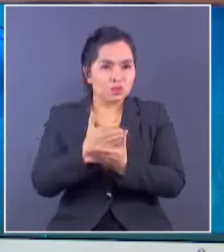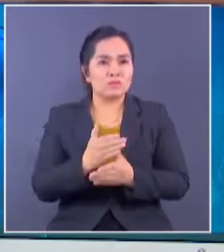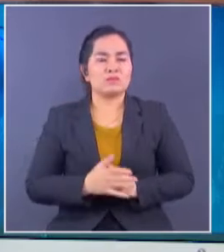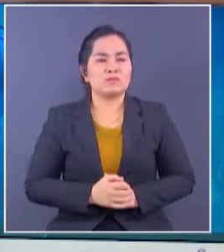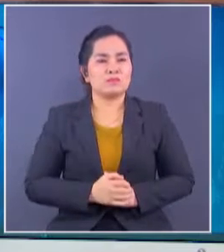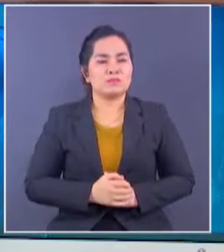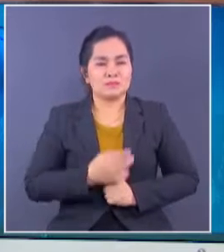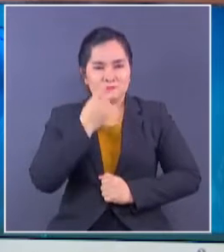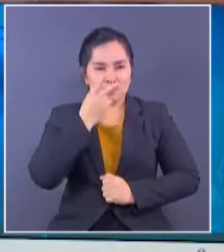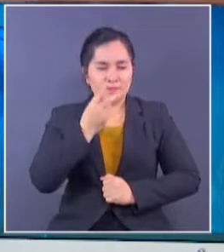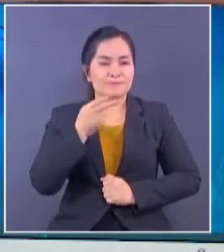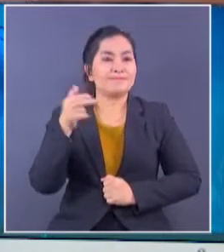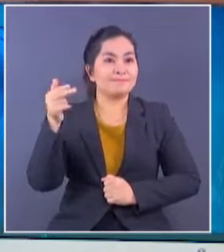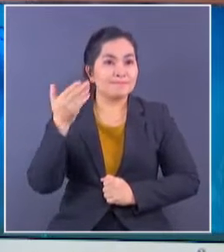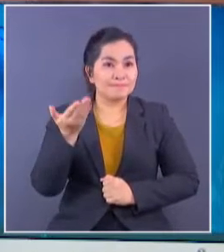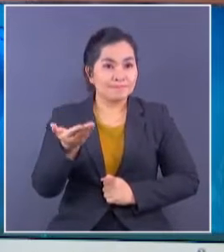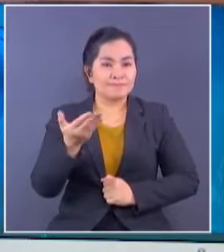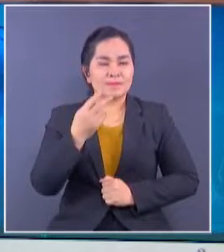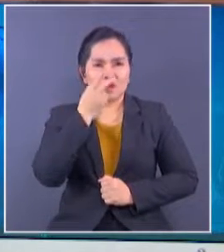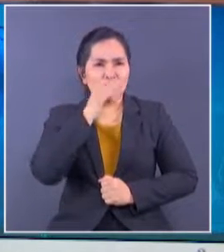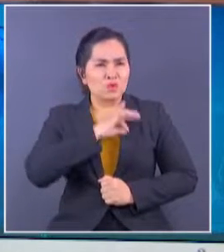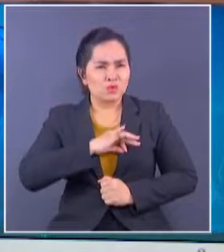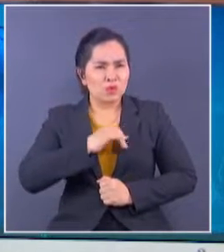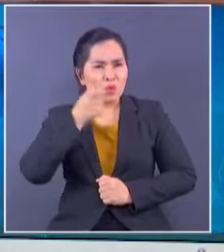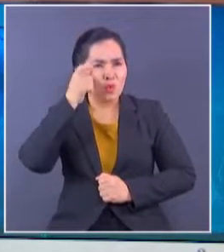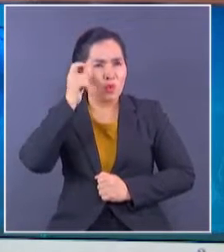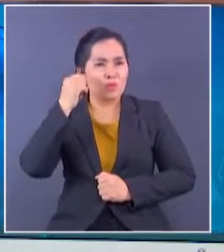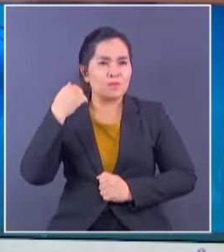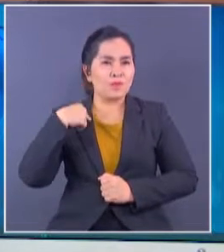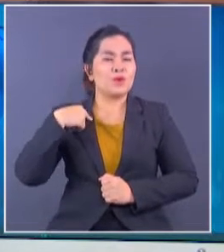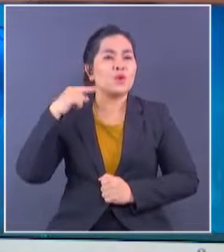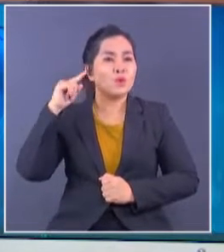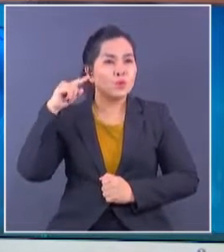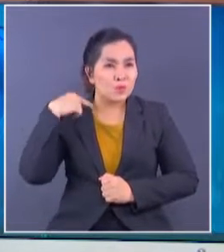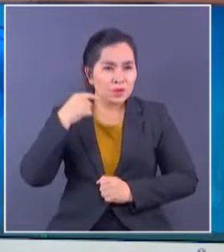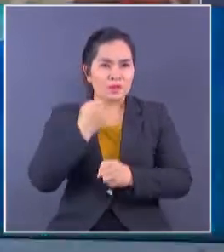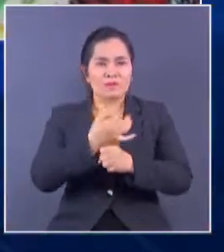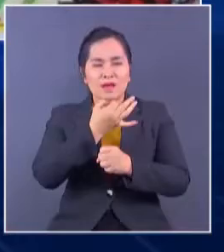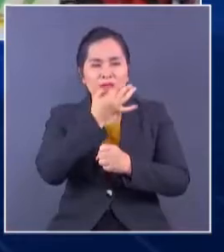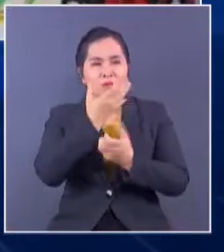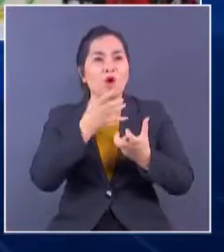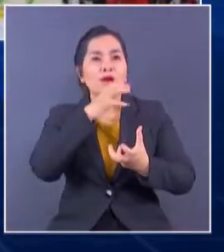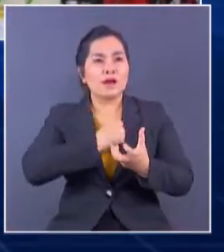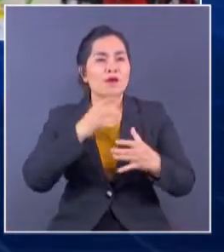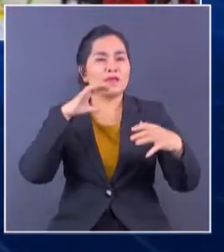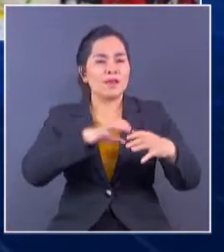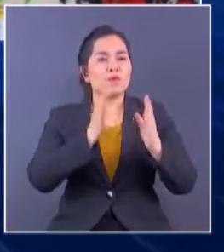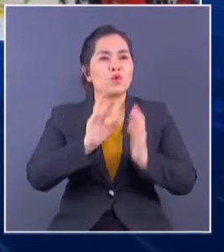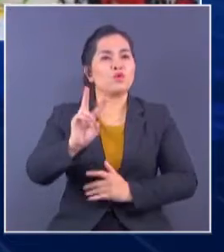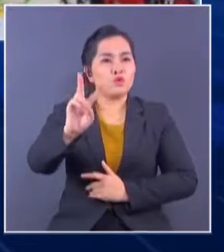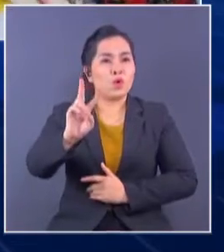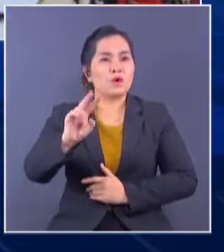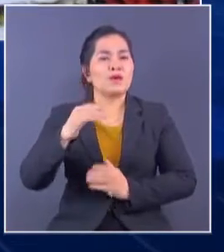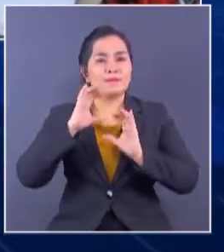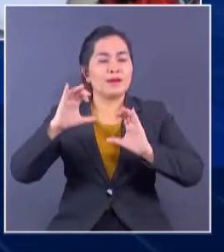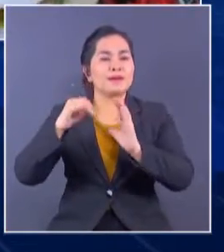จะไปดูอีกหนึ่งเหตุการณ์อันนี้ก็งงเช่นเดียวกันครับเป็นยายที่มีอาชีพเก็บของเก่า 2คนทราบผลว่าอยู่ๆมีใบแจ้งหนี้